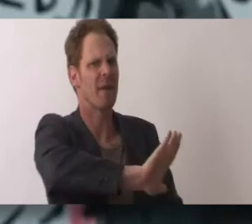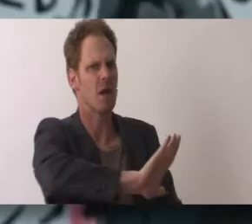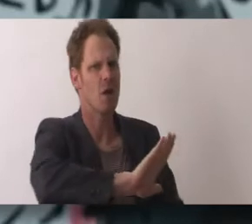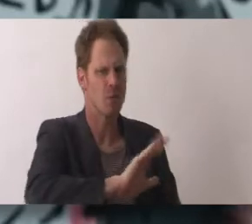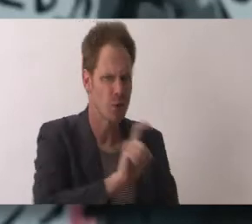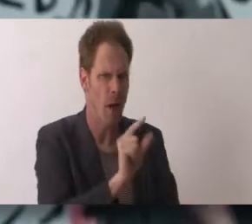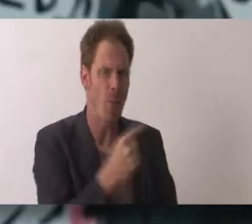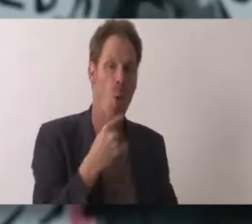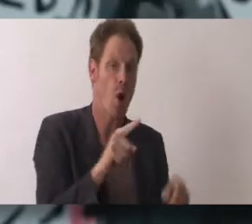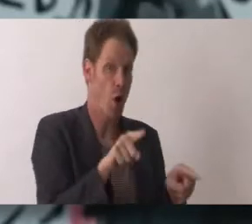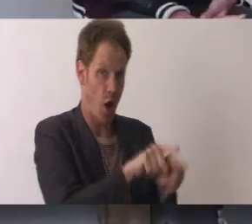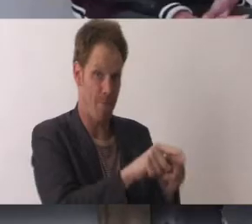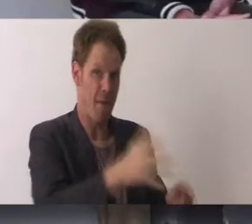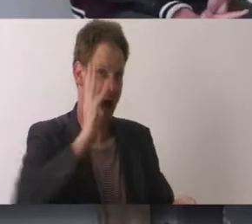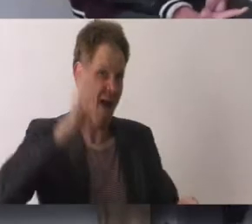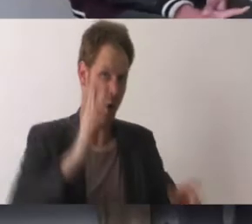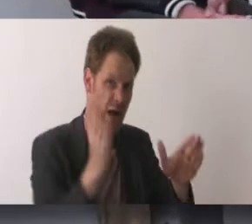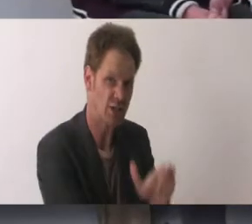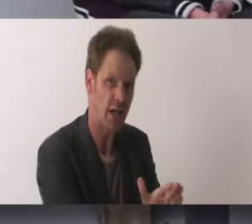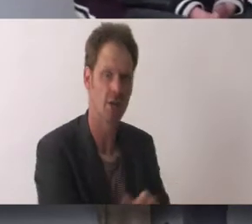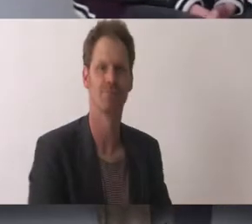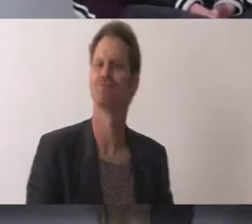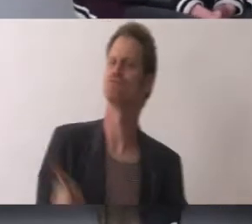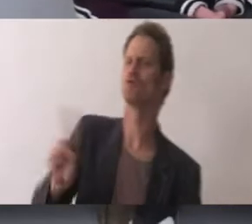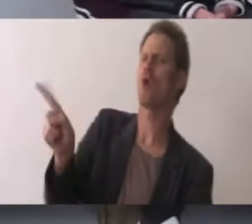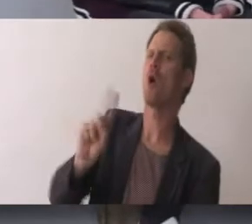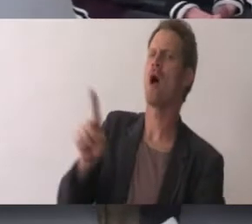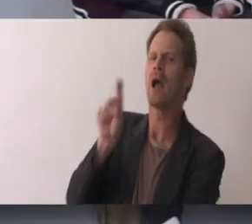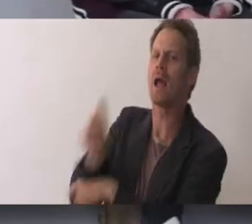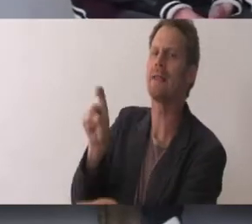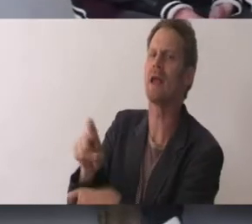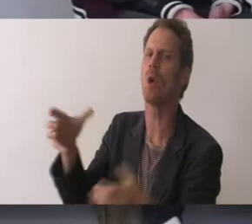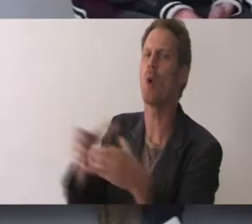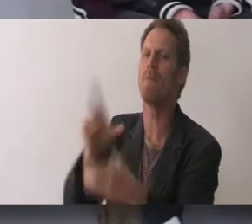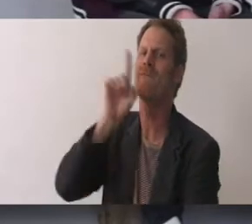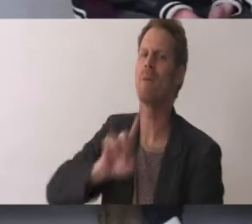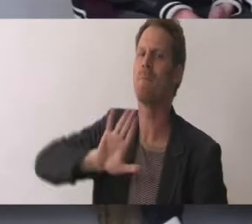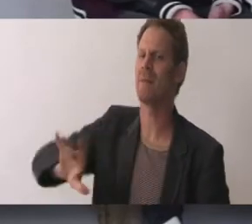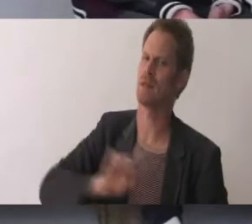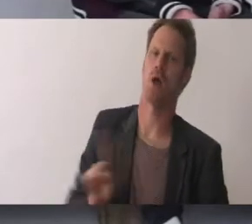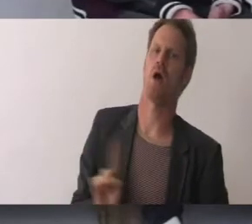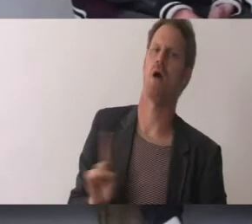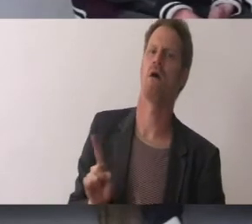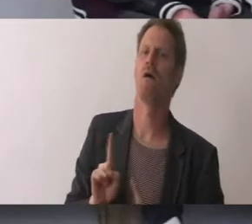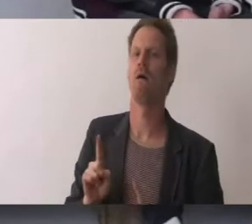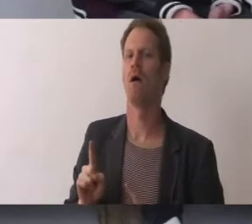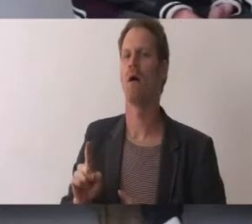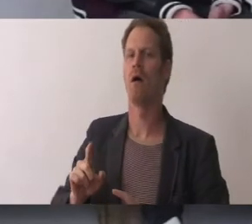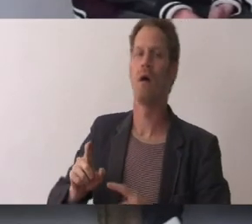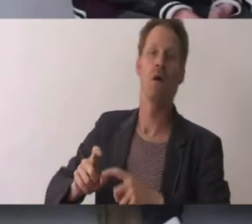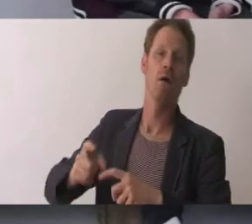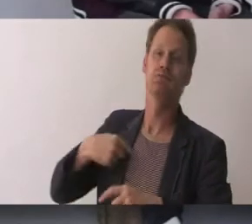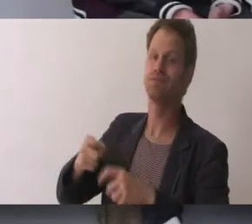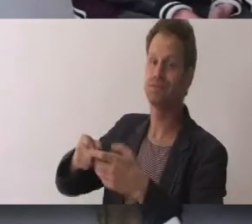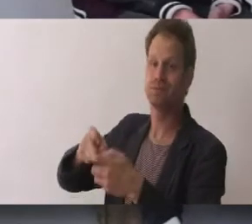féminisme des années 70, c'est un échec ? Ce n absolument pas une critique de ces mouvements, parce qu'évidemment on se sent héritière de tous les